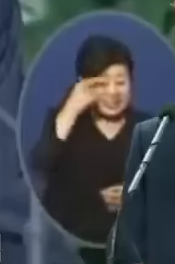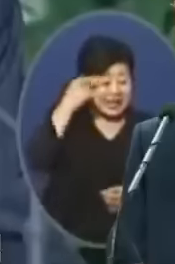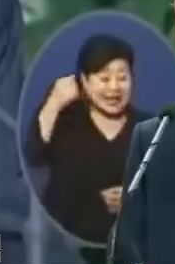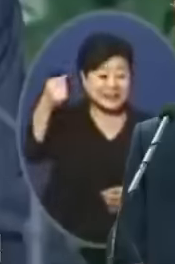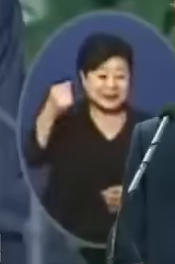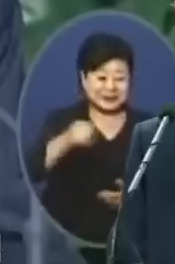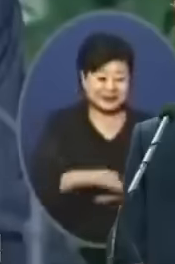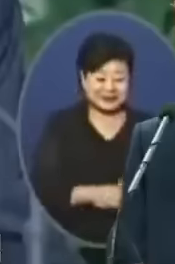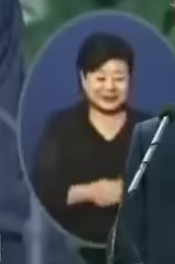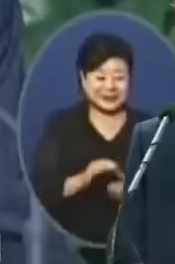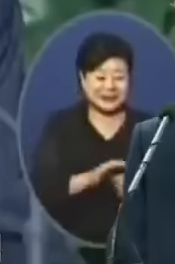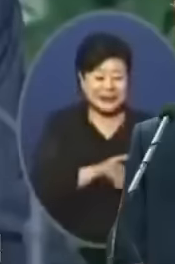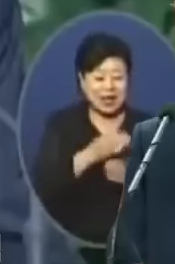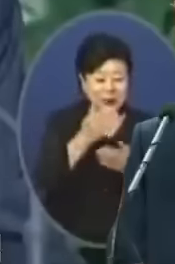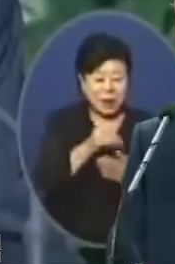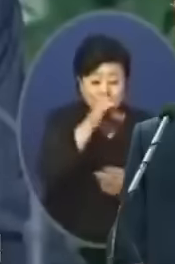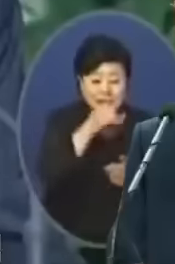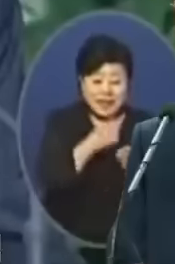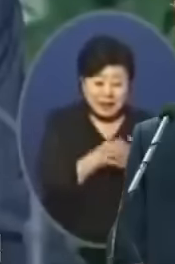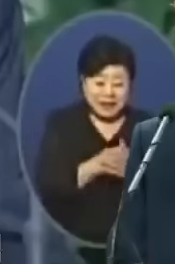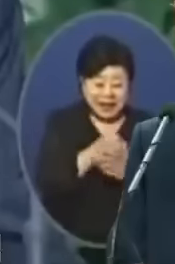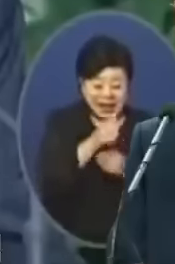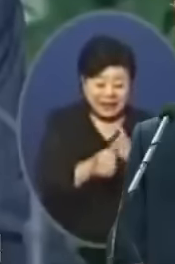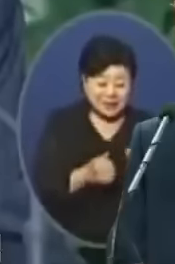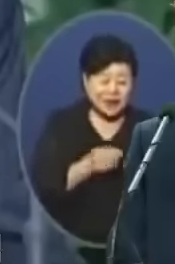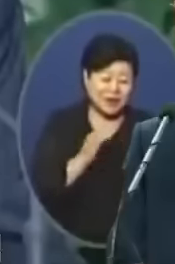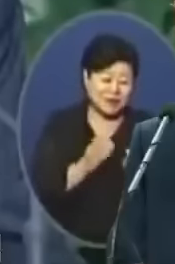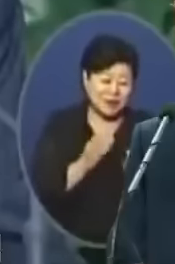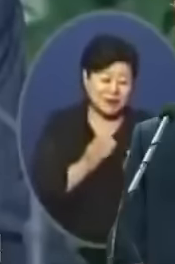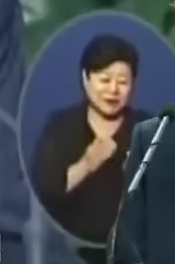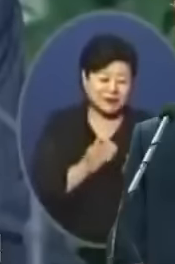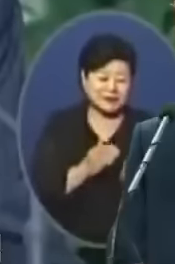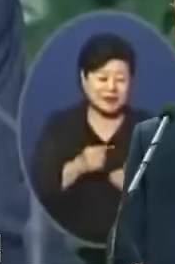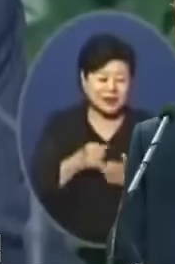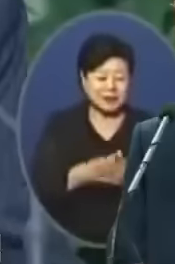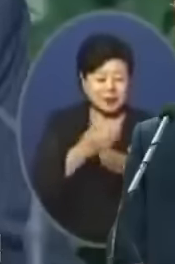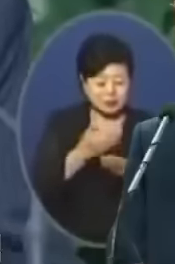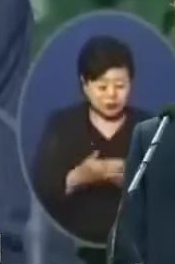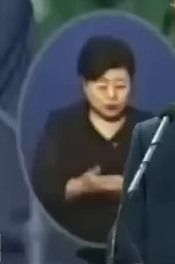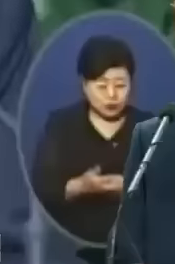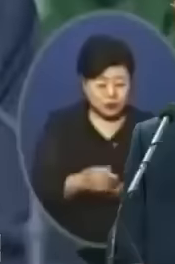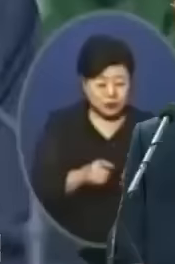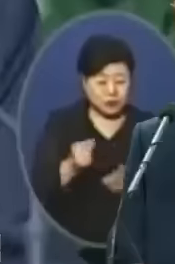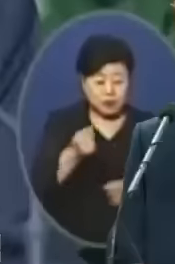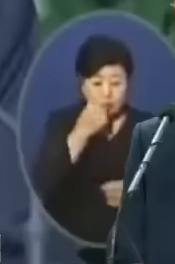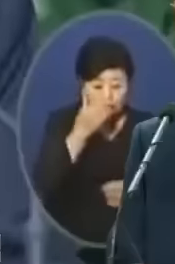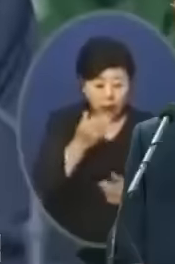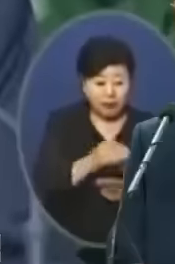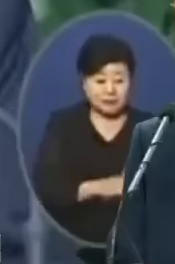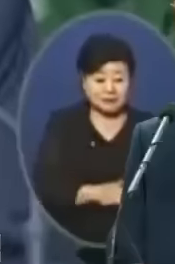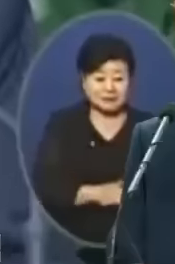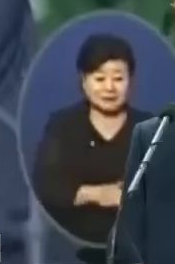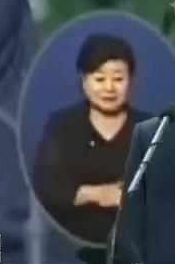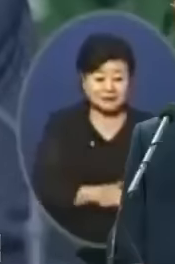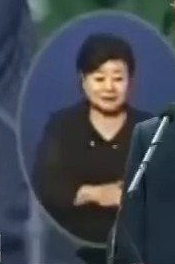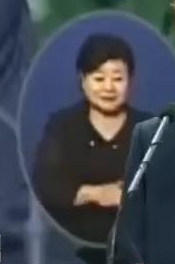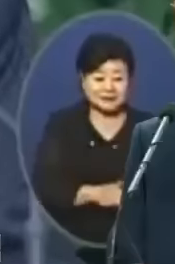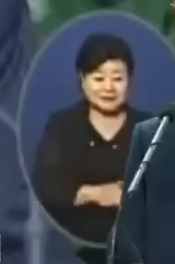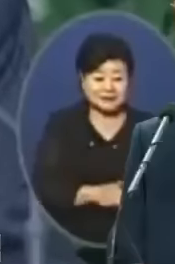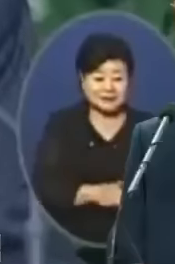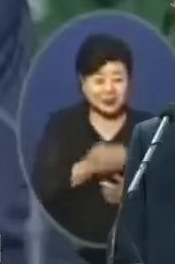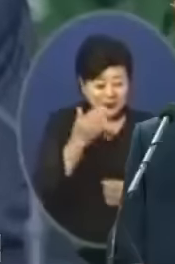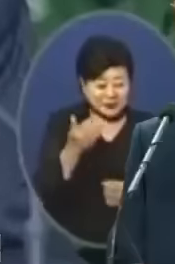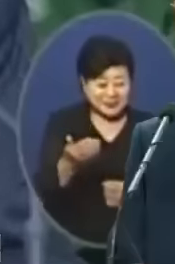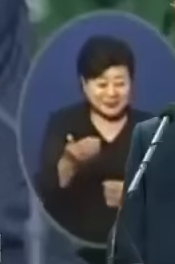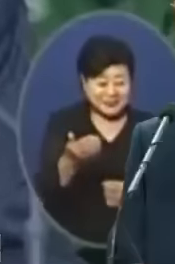생각하면, 사랑받고 있기 때문에 하나님께 구하면 담대하게 주신다는 믿음을 가질 수가 있는 것입니다.